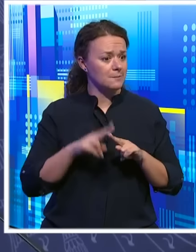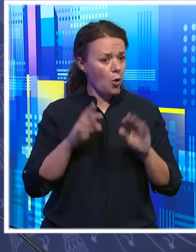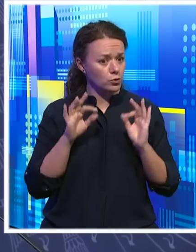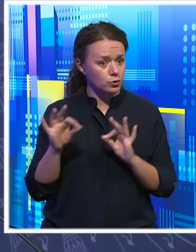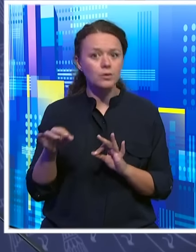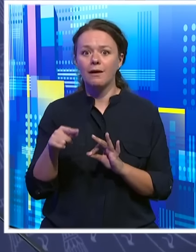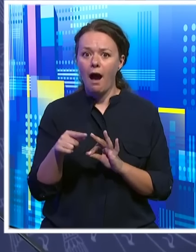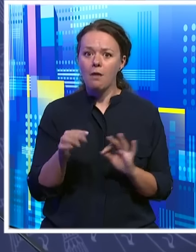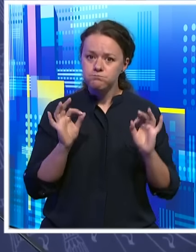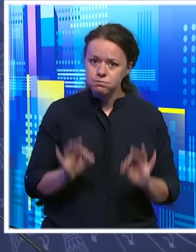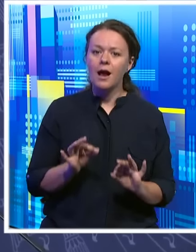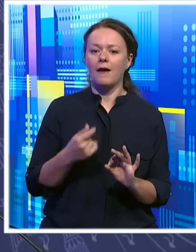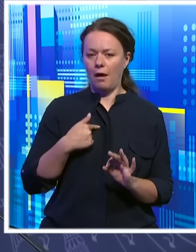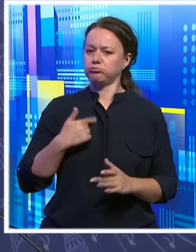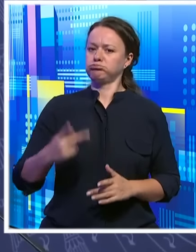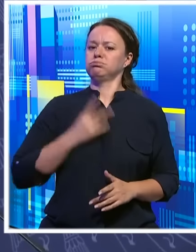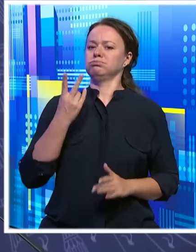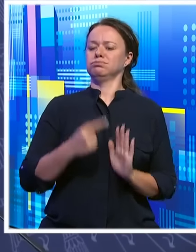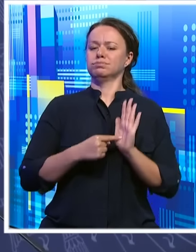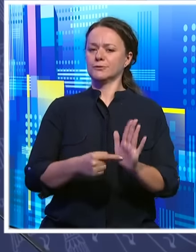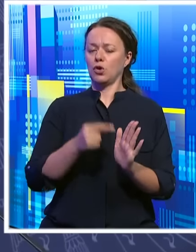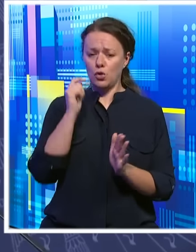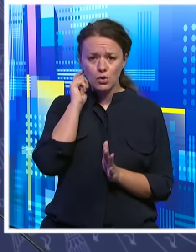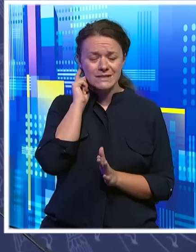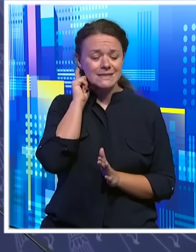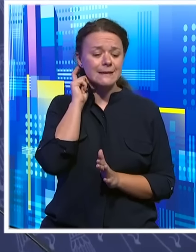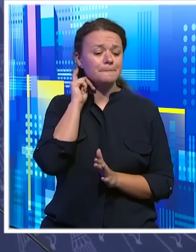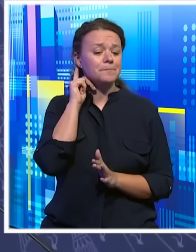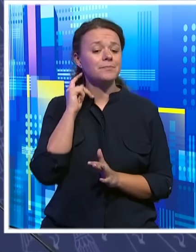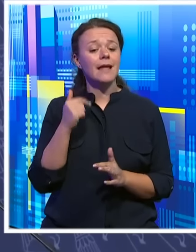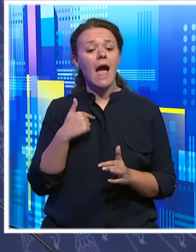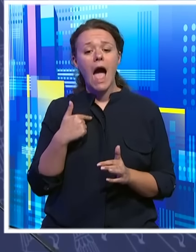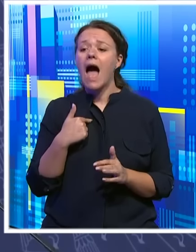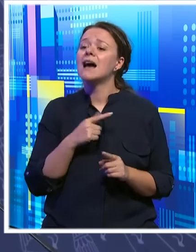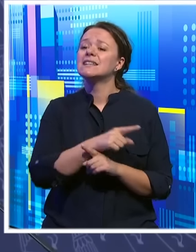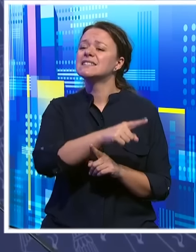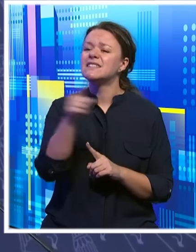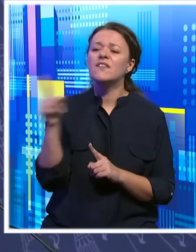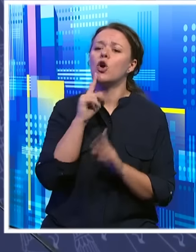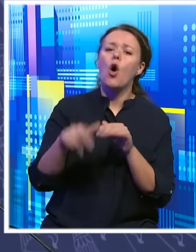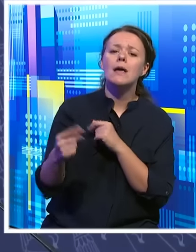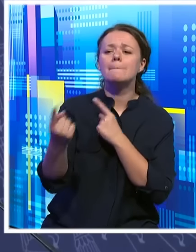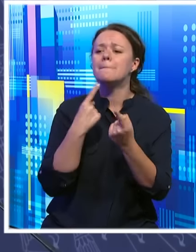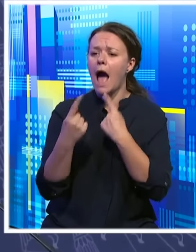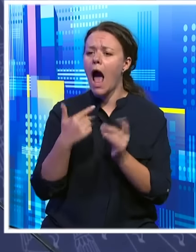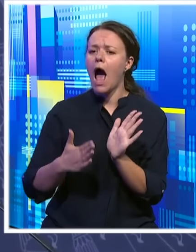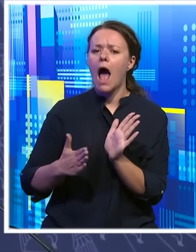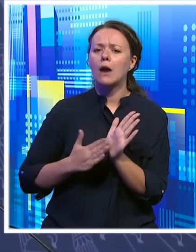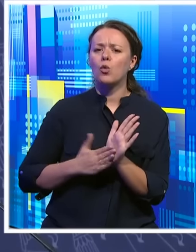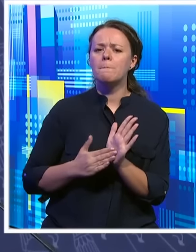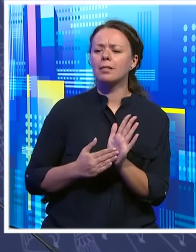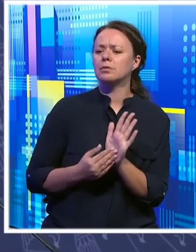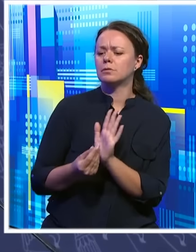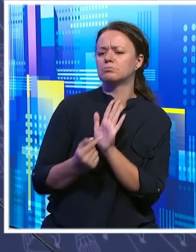dođe, a spreman sam da ukrstim argumente sa svima, ne viku i dreku,